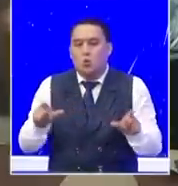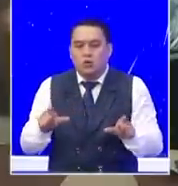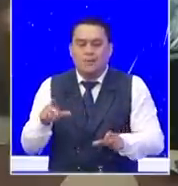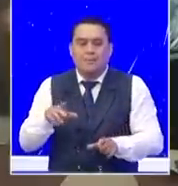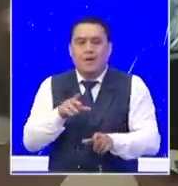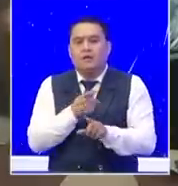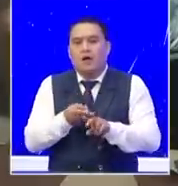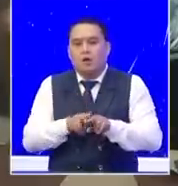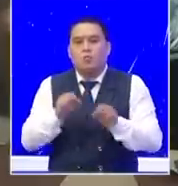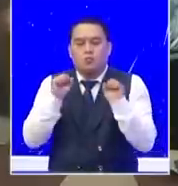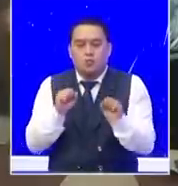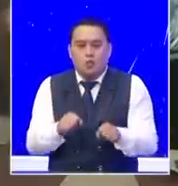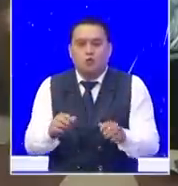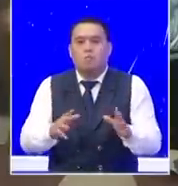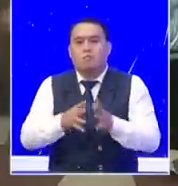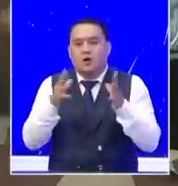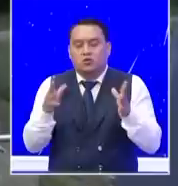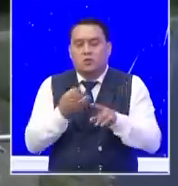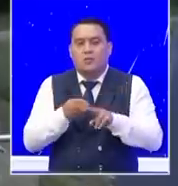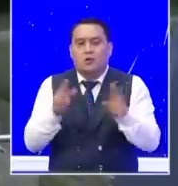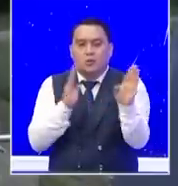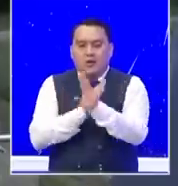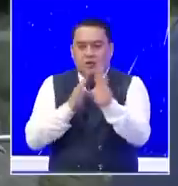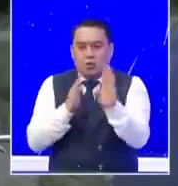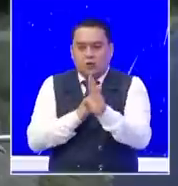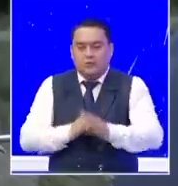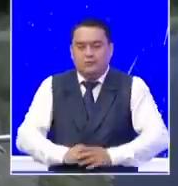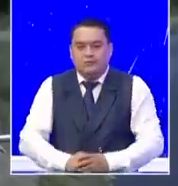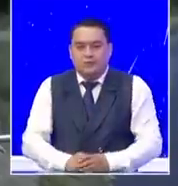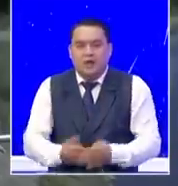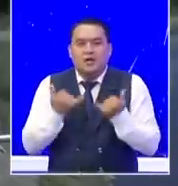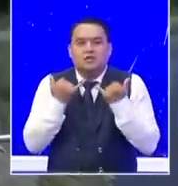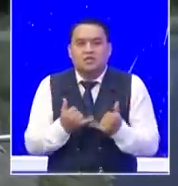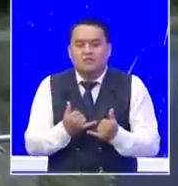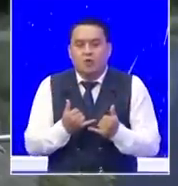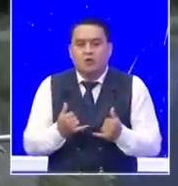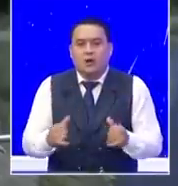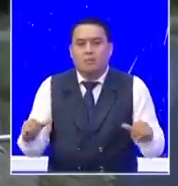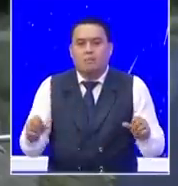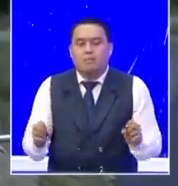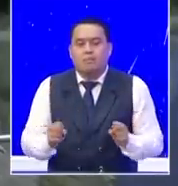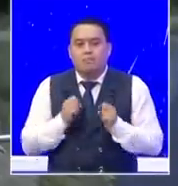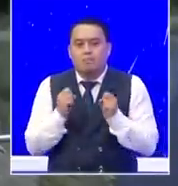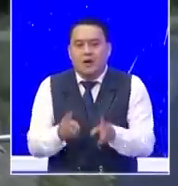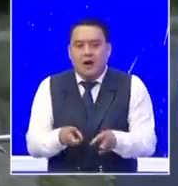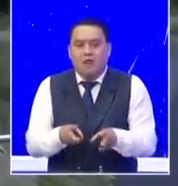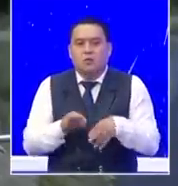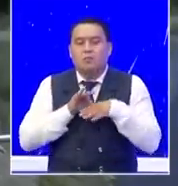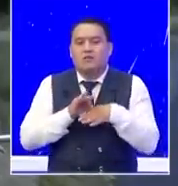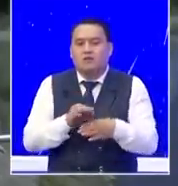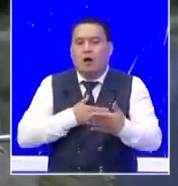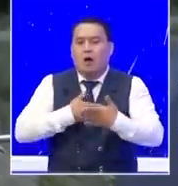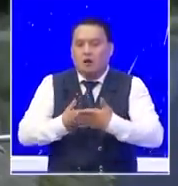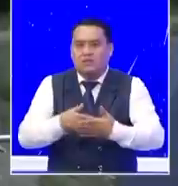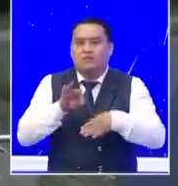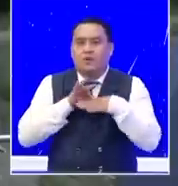страны смогут наслаждаться богатством природы. Сегодня борьба с браконьерством, она ведется очень активно,